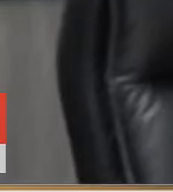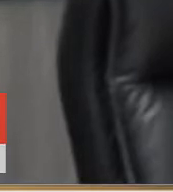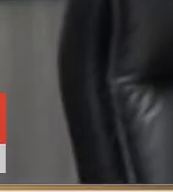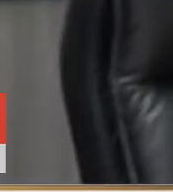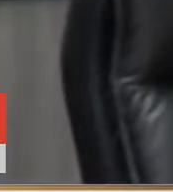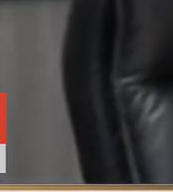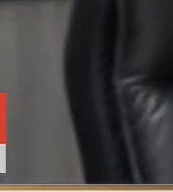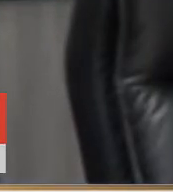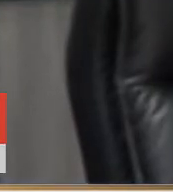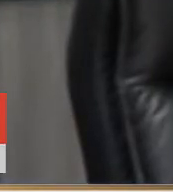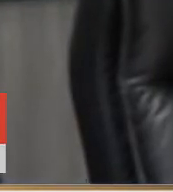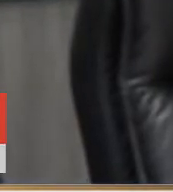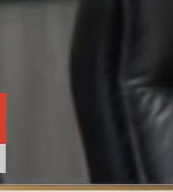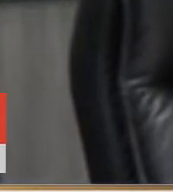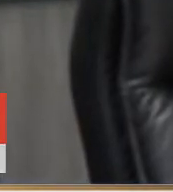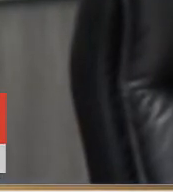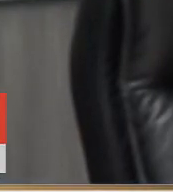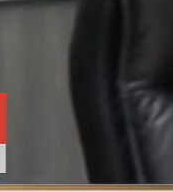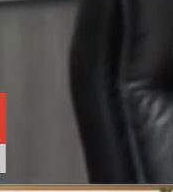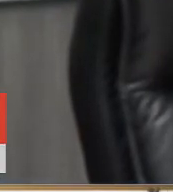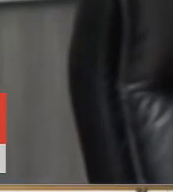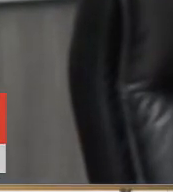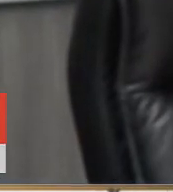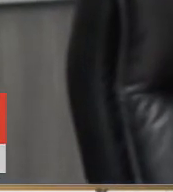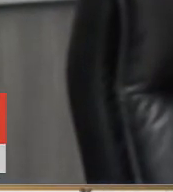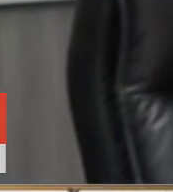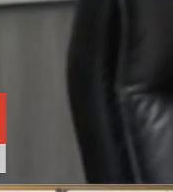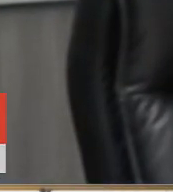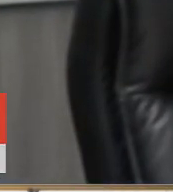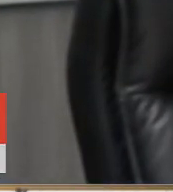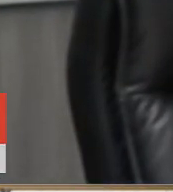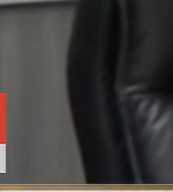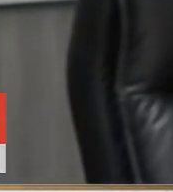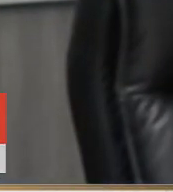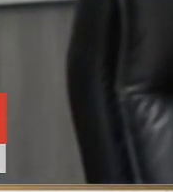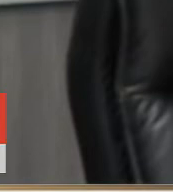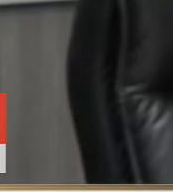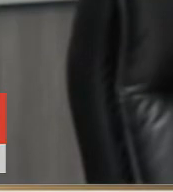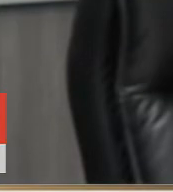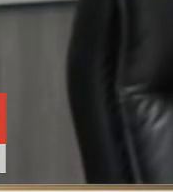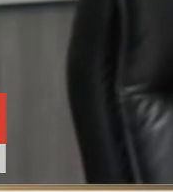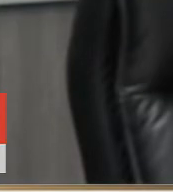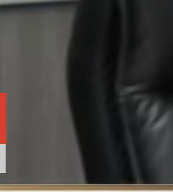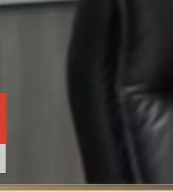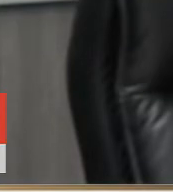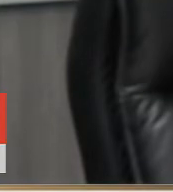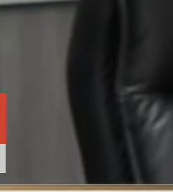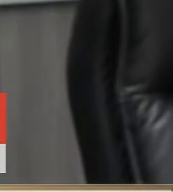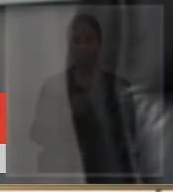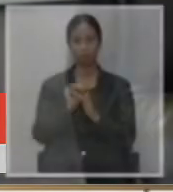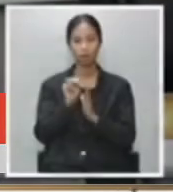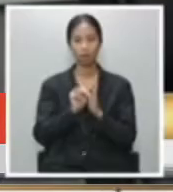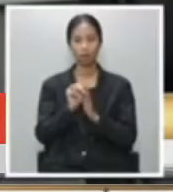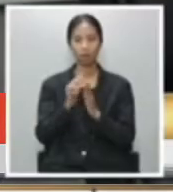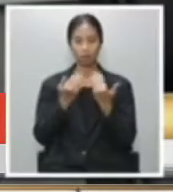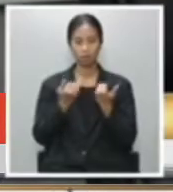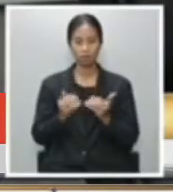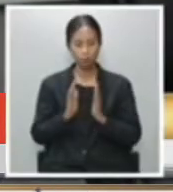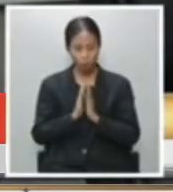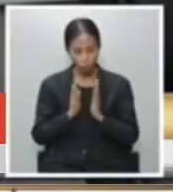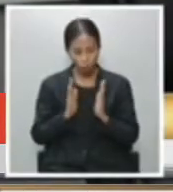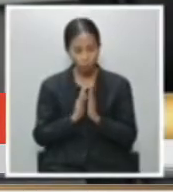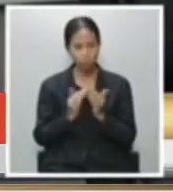ผมนายชนน่านสีแก้วเพื่อไทยจังหวัดน่านขอบคุณท่านประธานที่ให้โอกาสผมได้อภิปร